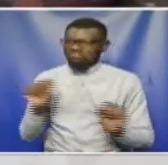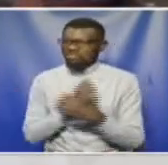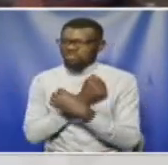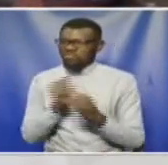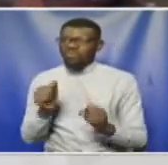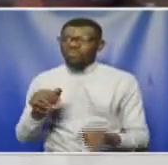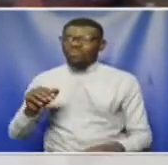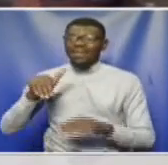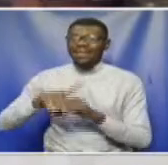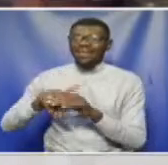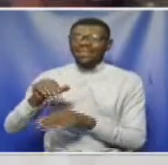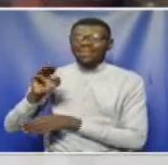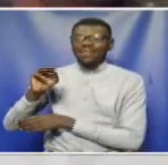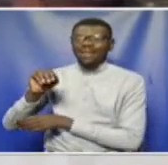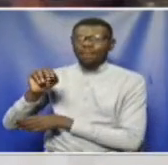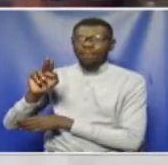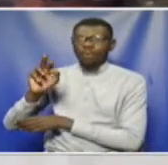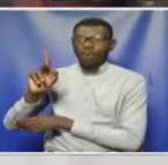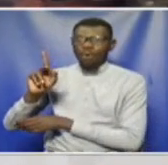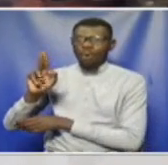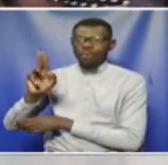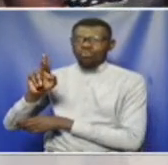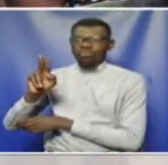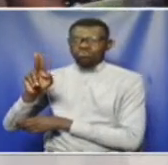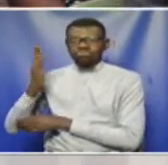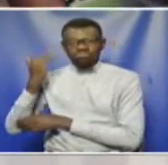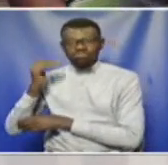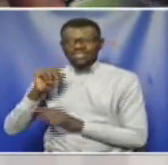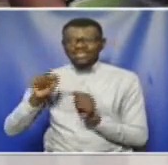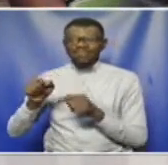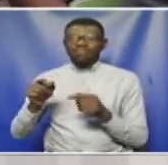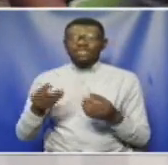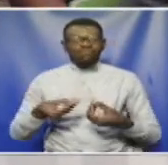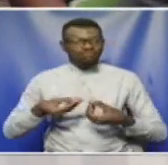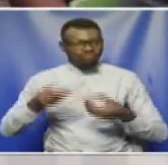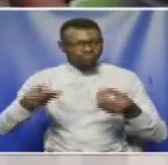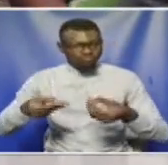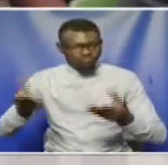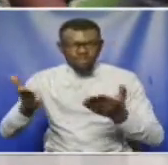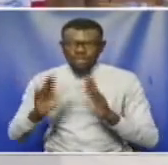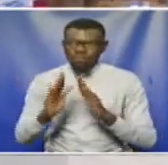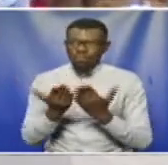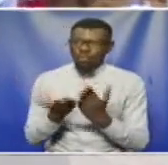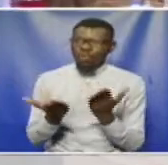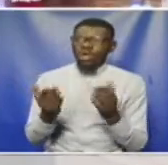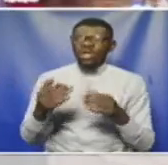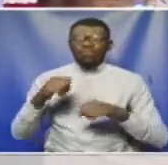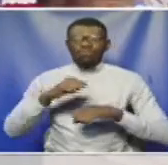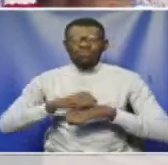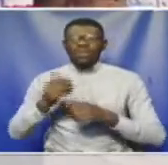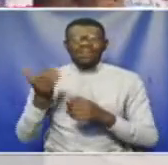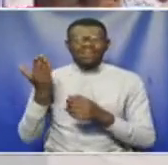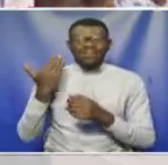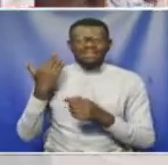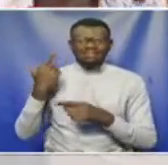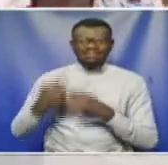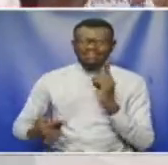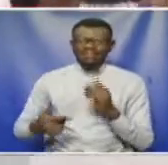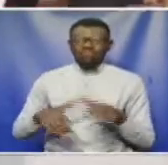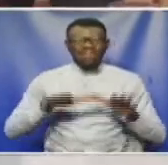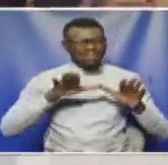wa Mkuru kwa Njenga kwenye shughuli ya kutoa msaada wa vitabu na vifaa vya masomo kwa shule za ABET zilizoathirika mwaka jana